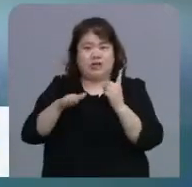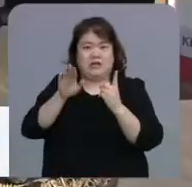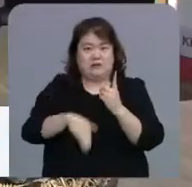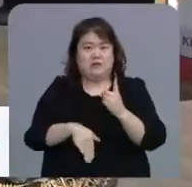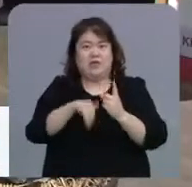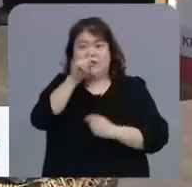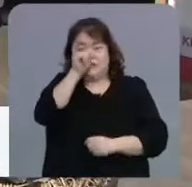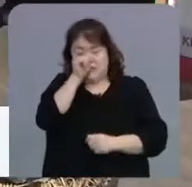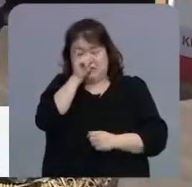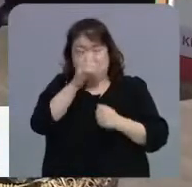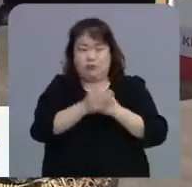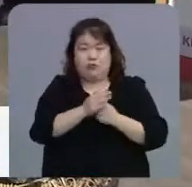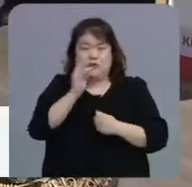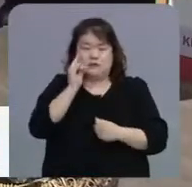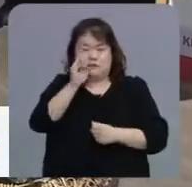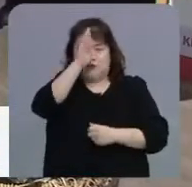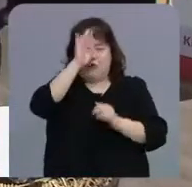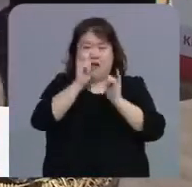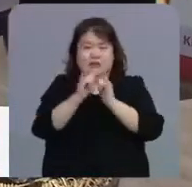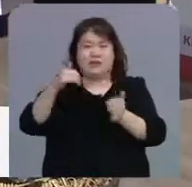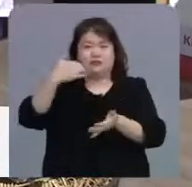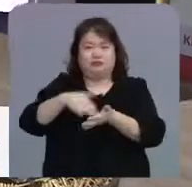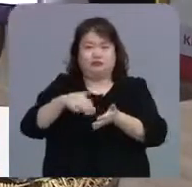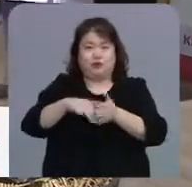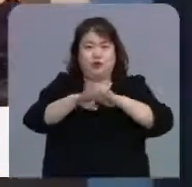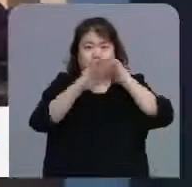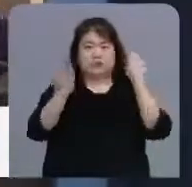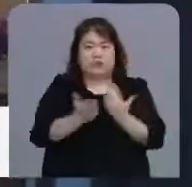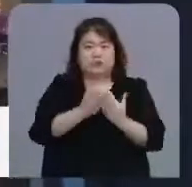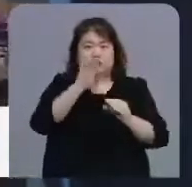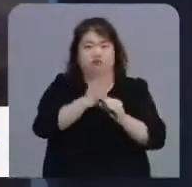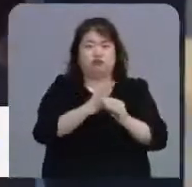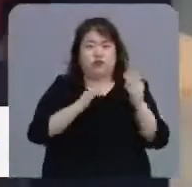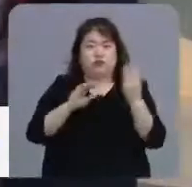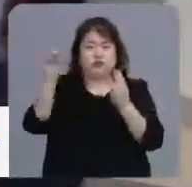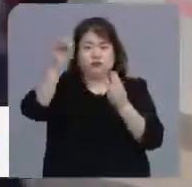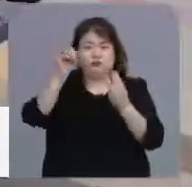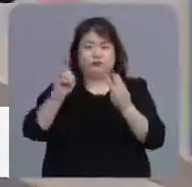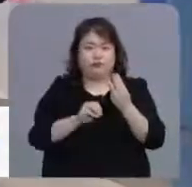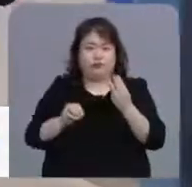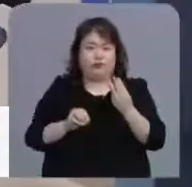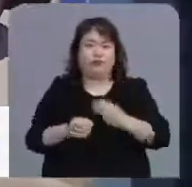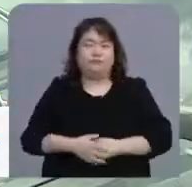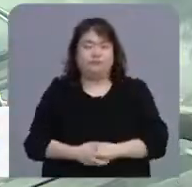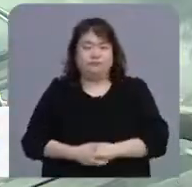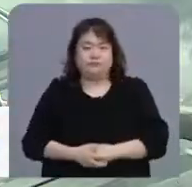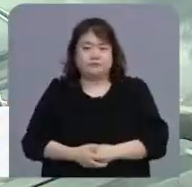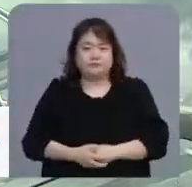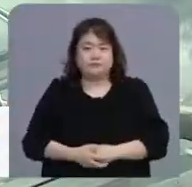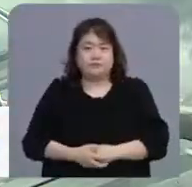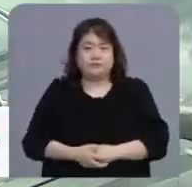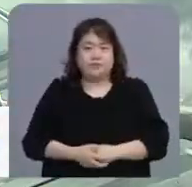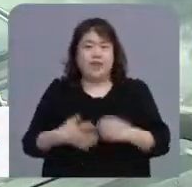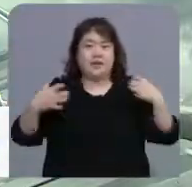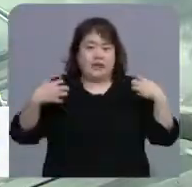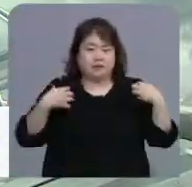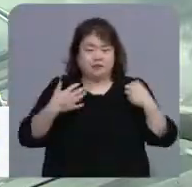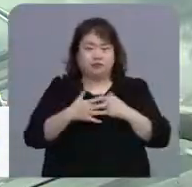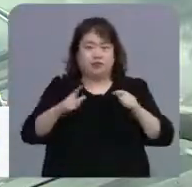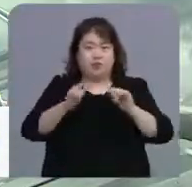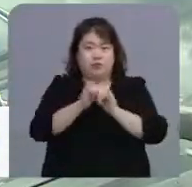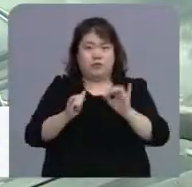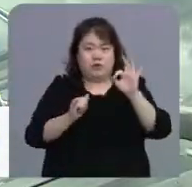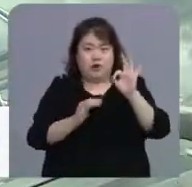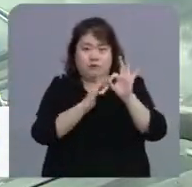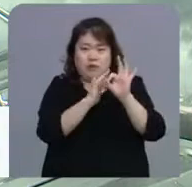있으며 위중증 환자도 전체 확진자 가운데 3% 수준에 머물고 있습니다. 방역당국은 도민 10명